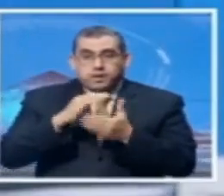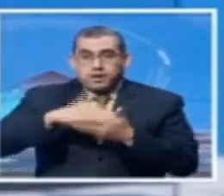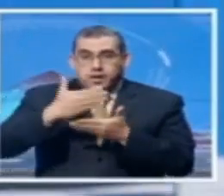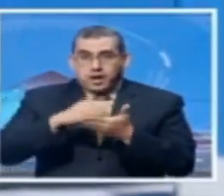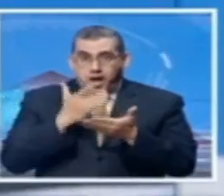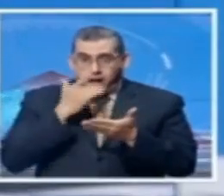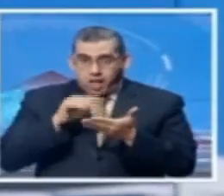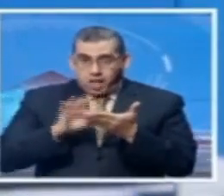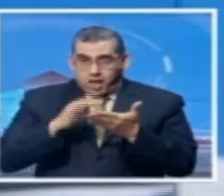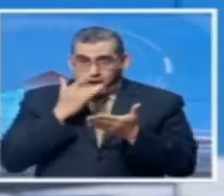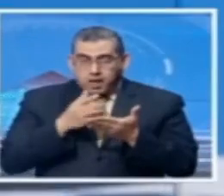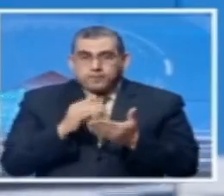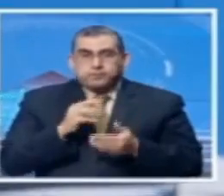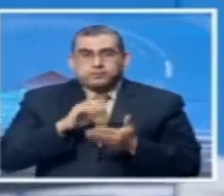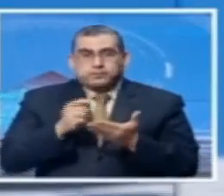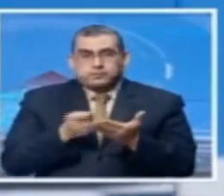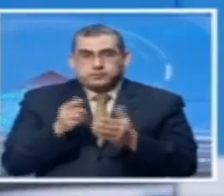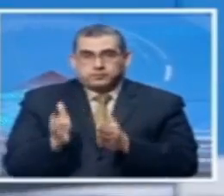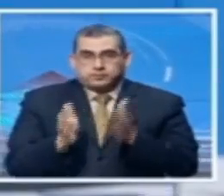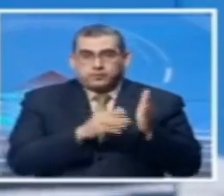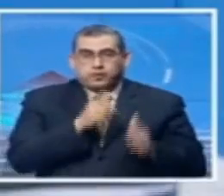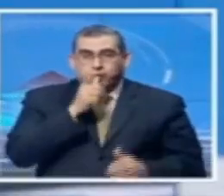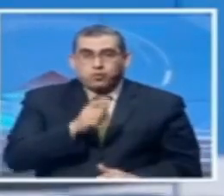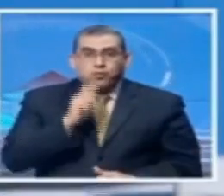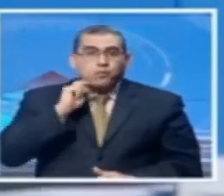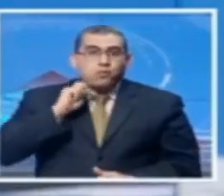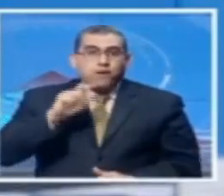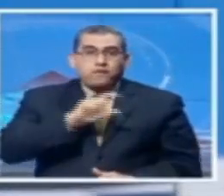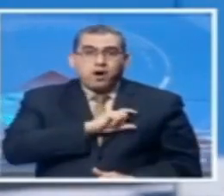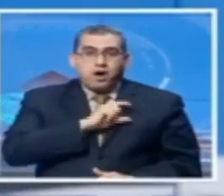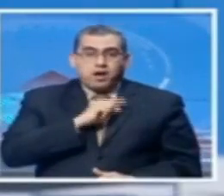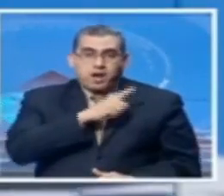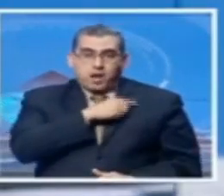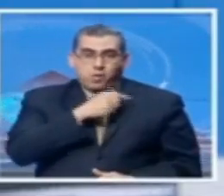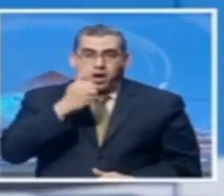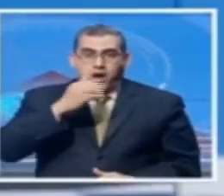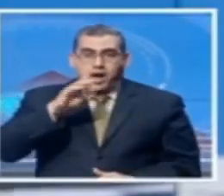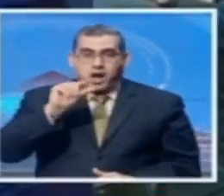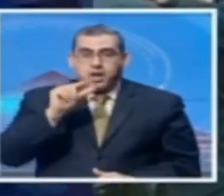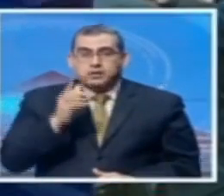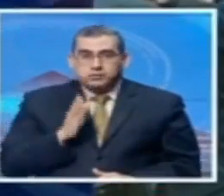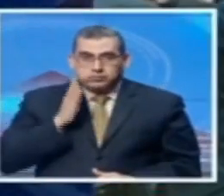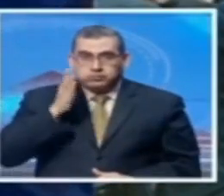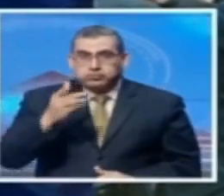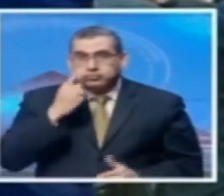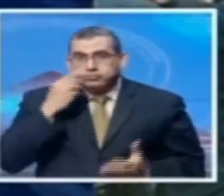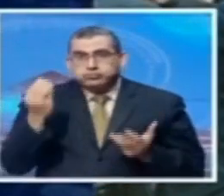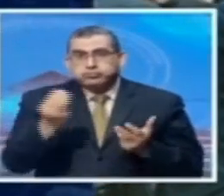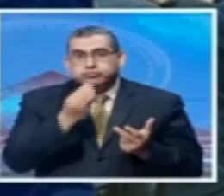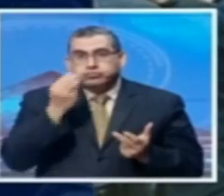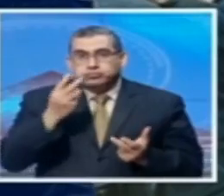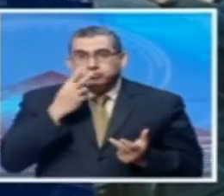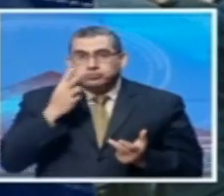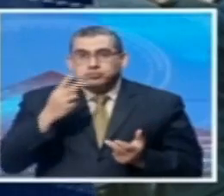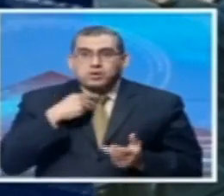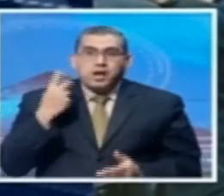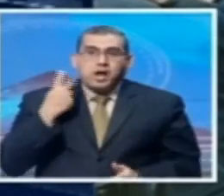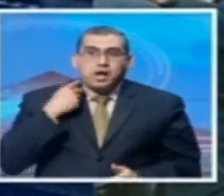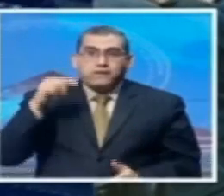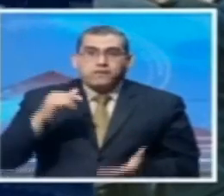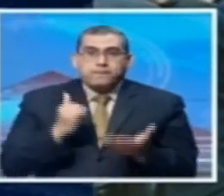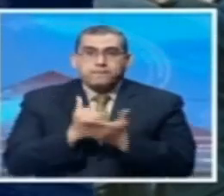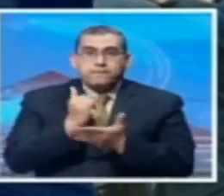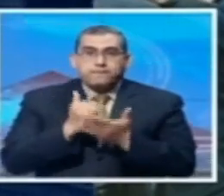التي لم تتسلم التابلت. وقام محافظ القاهرة اللواء خالد عبد العال بجولة تفقدية في عدد من